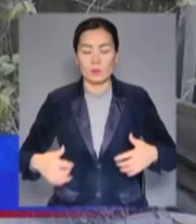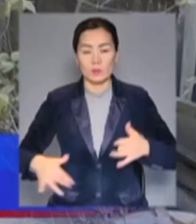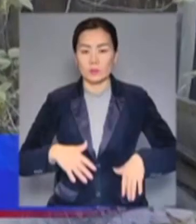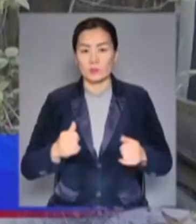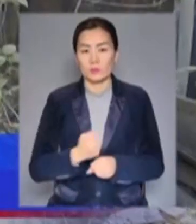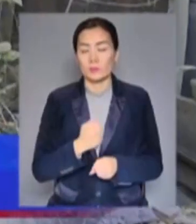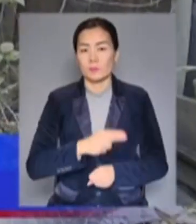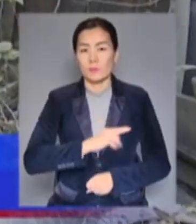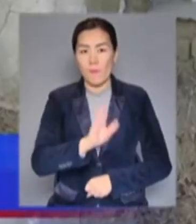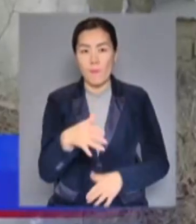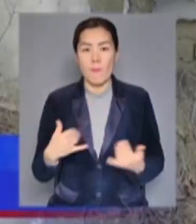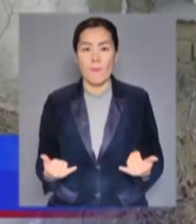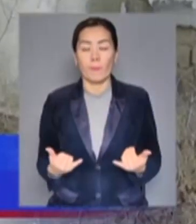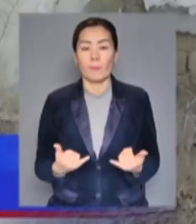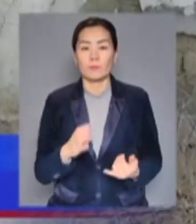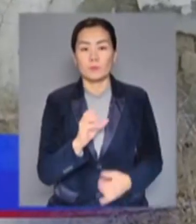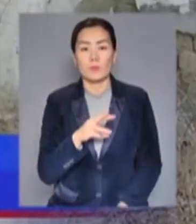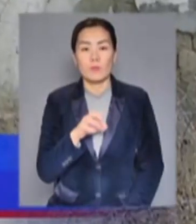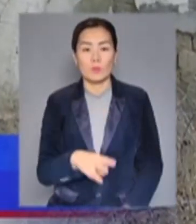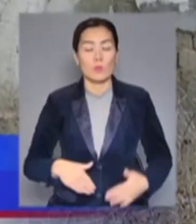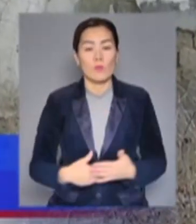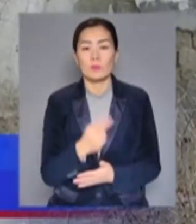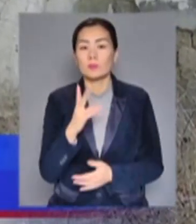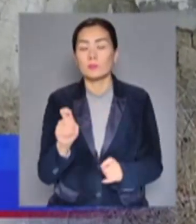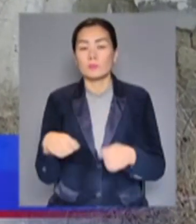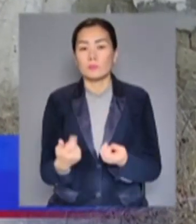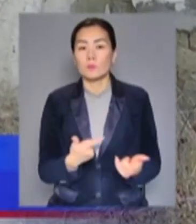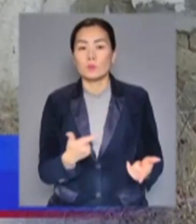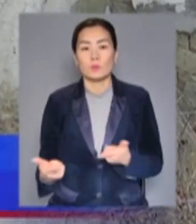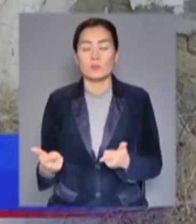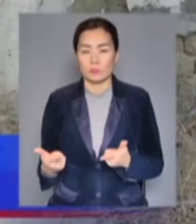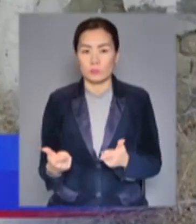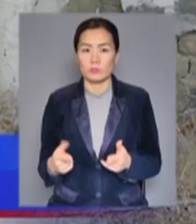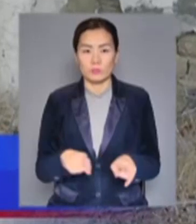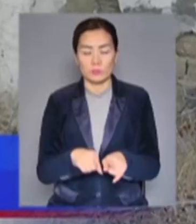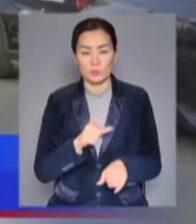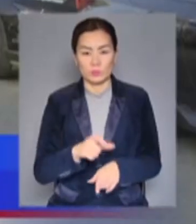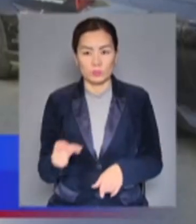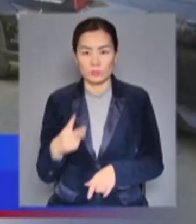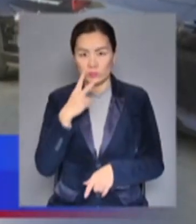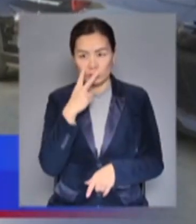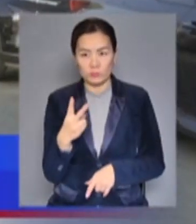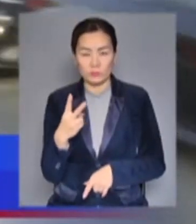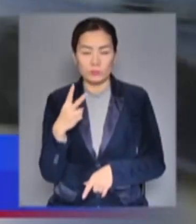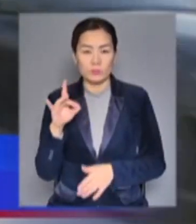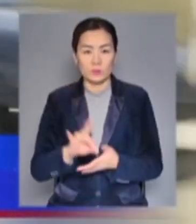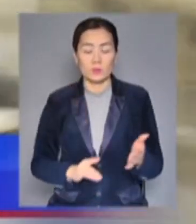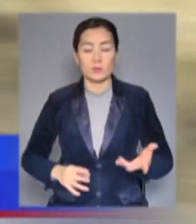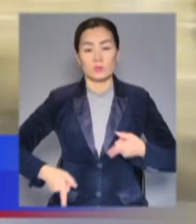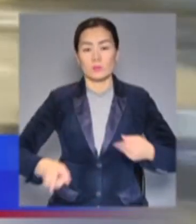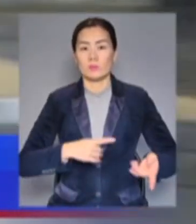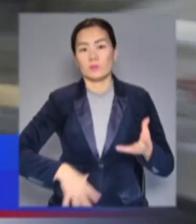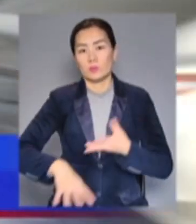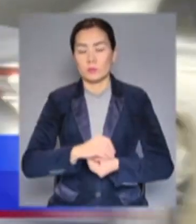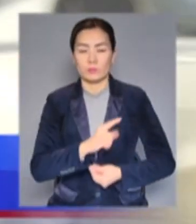шешім қабылдағандарын айтты. Қазір Самалық шам ауданынан су жаңа пәтердің кілттері дайын тұрған көрінеді. Алайда тұрғындар бір-бірлеп емес, бірден барлығы көшуі